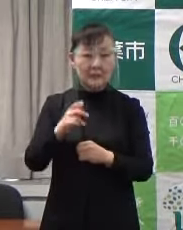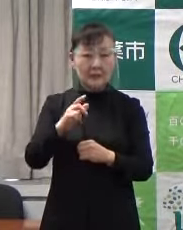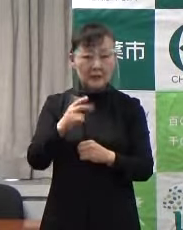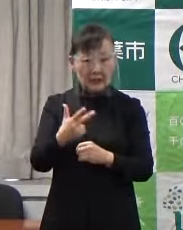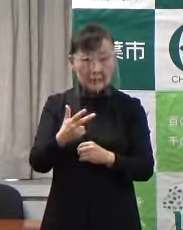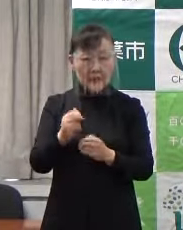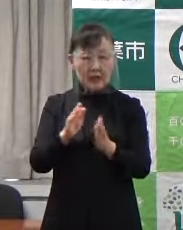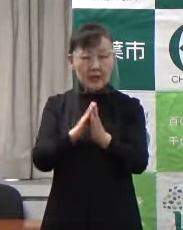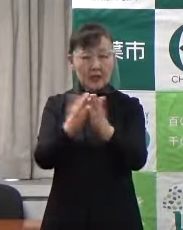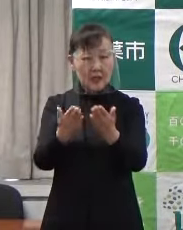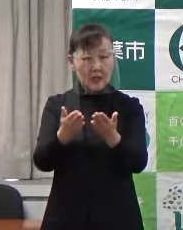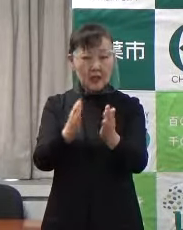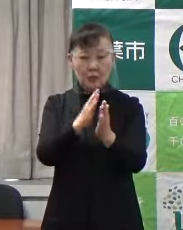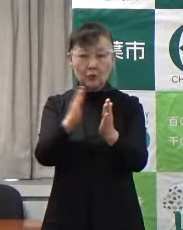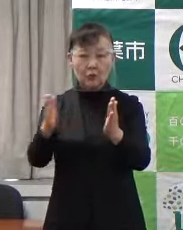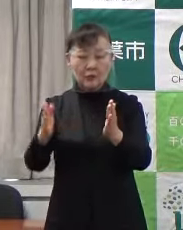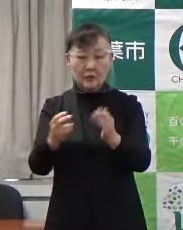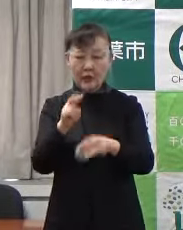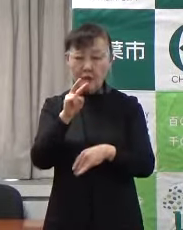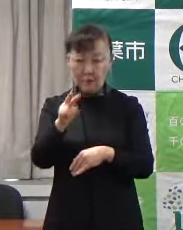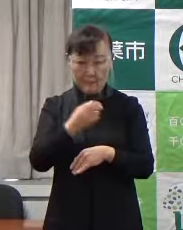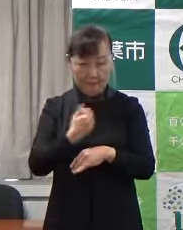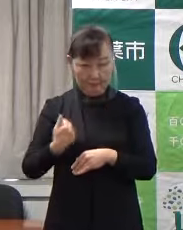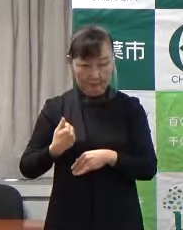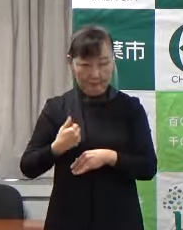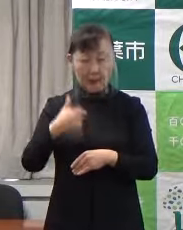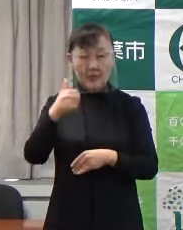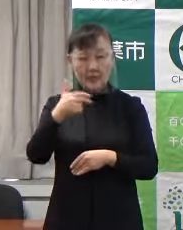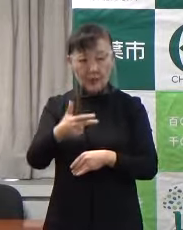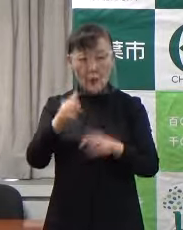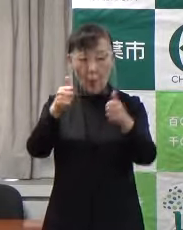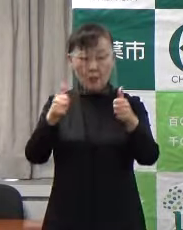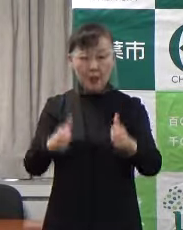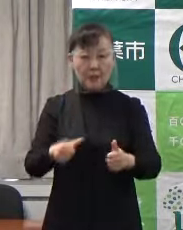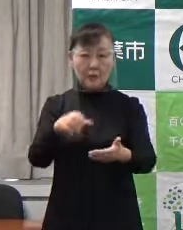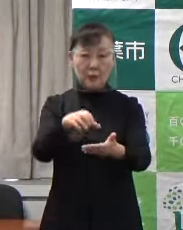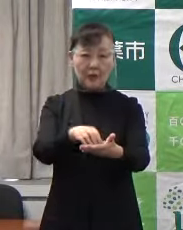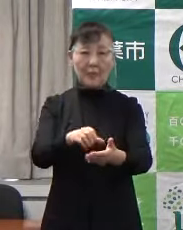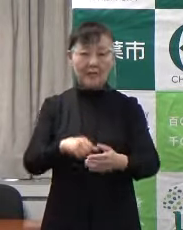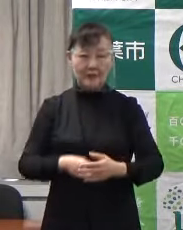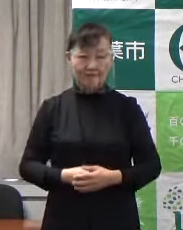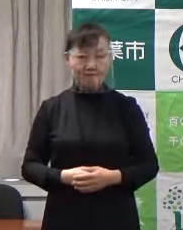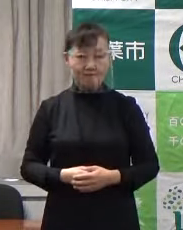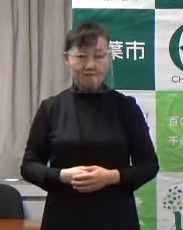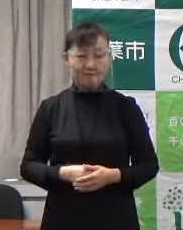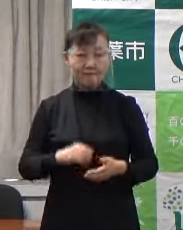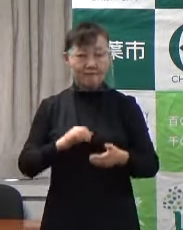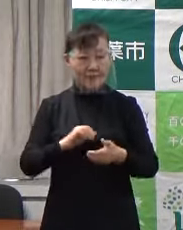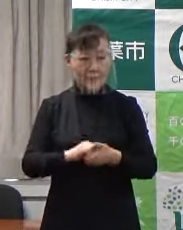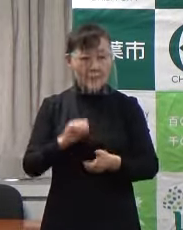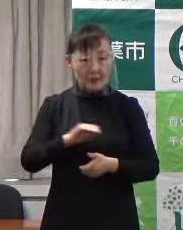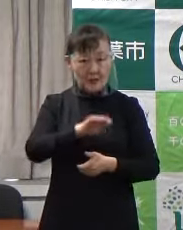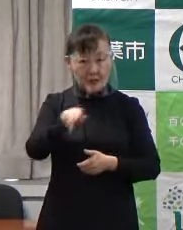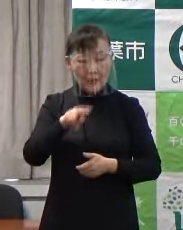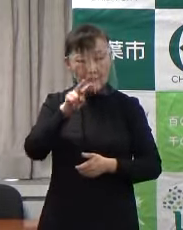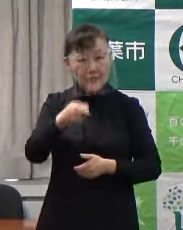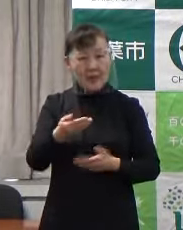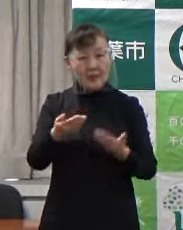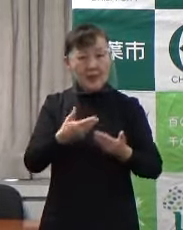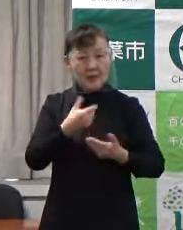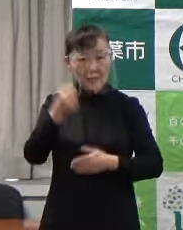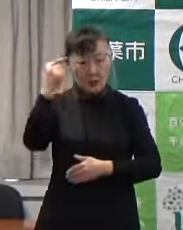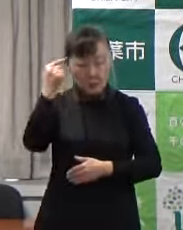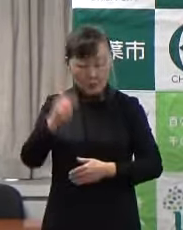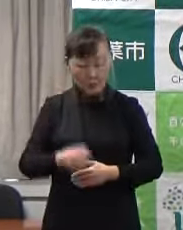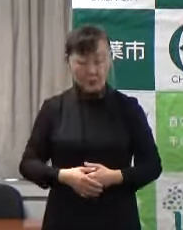書室、図書館で閲覧できるほか、市のホームページにも掲載をしております。ぜひこの機会に多くの皆様にご覧をいただきたいと思います